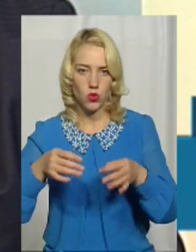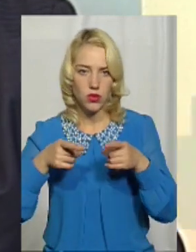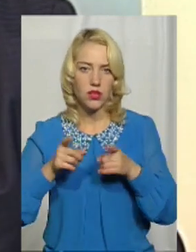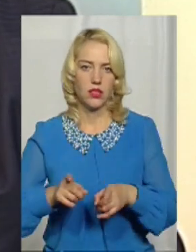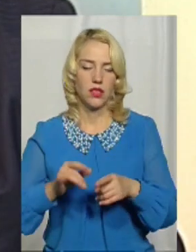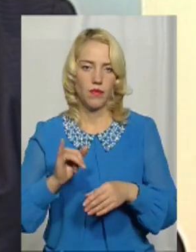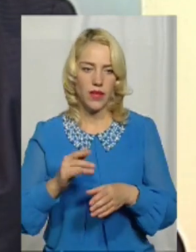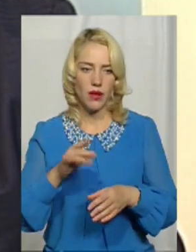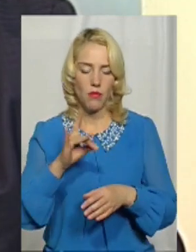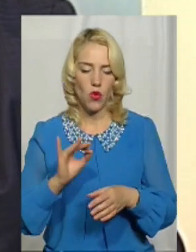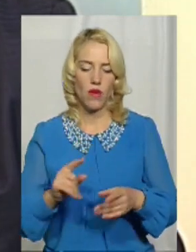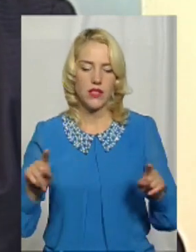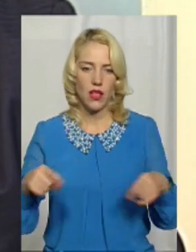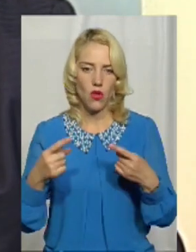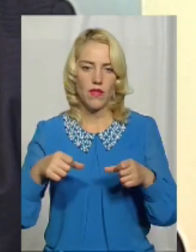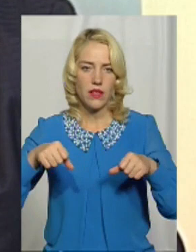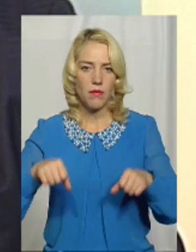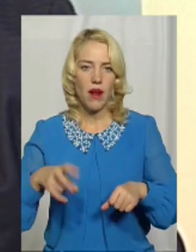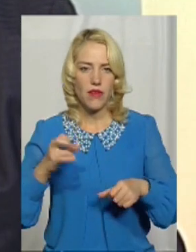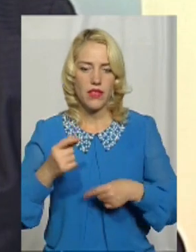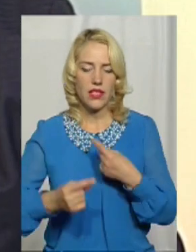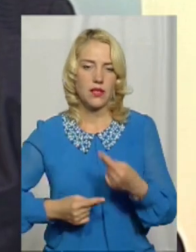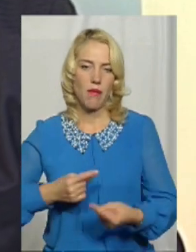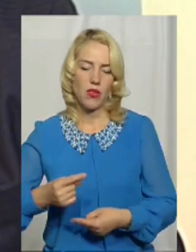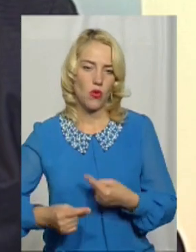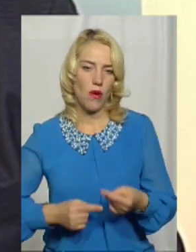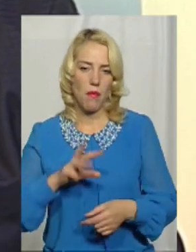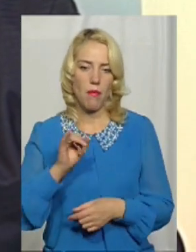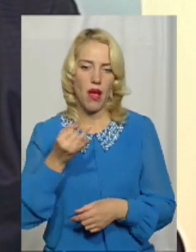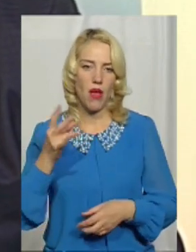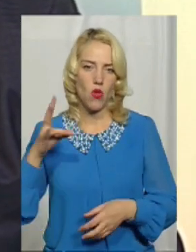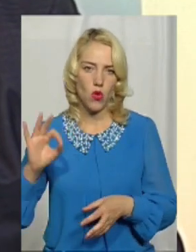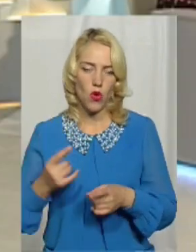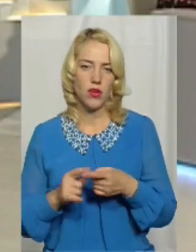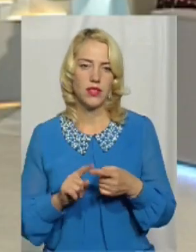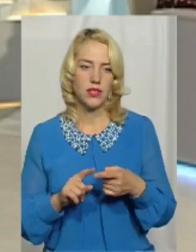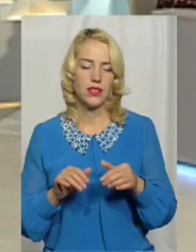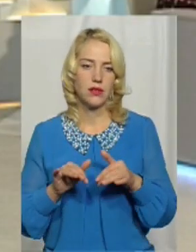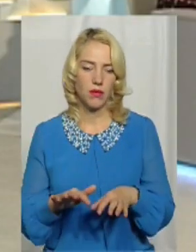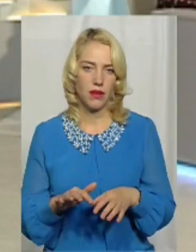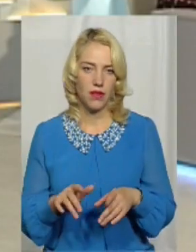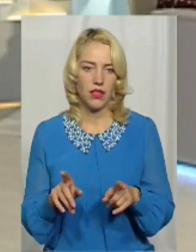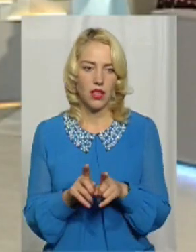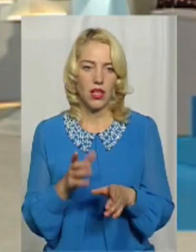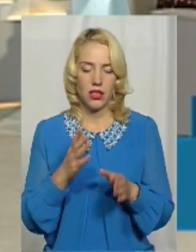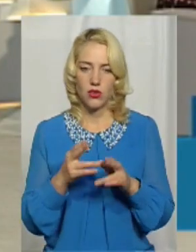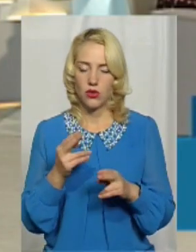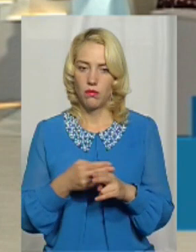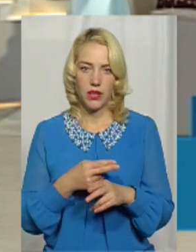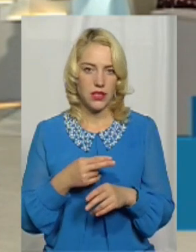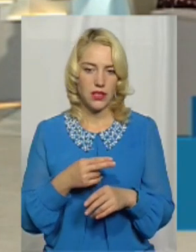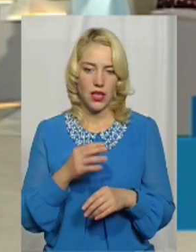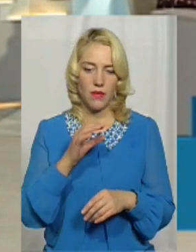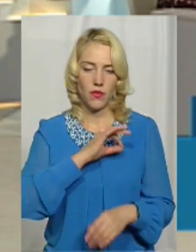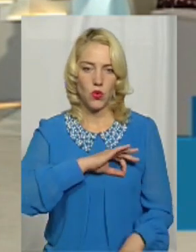про встановлення права власності на спадкове майно. От ці справи теж такі, якщо без